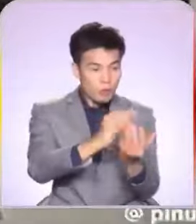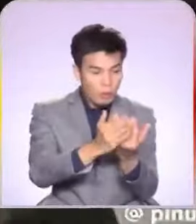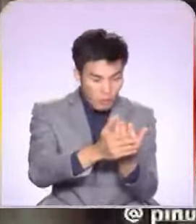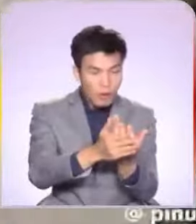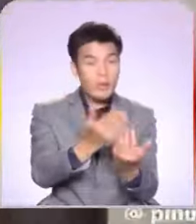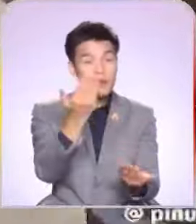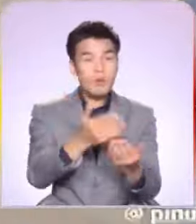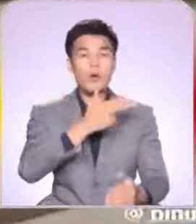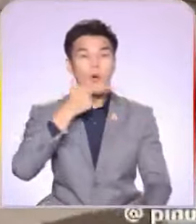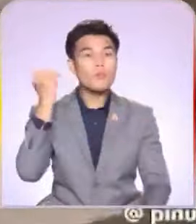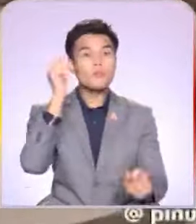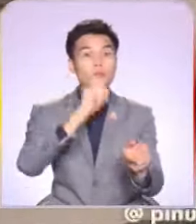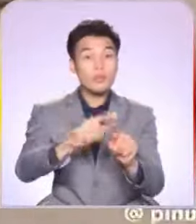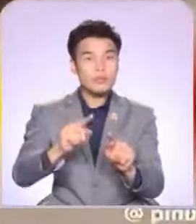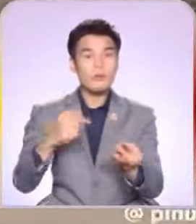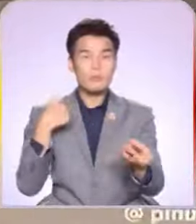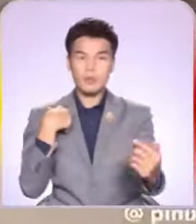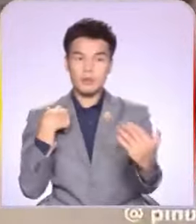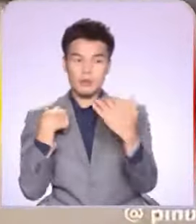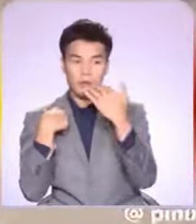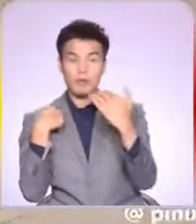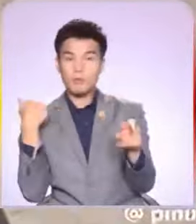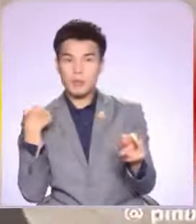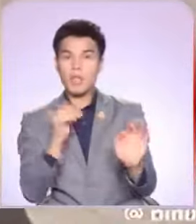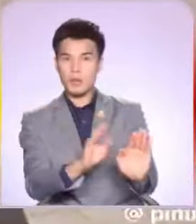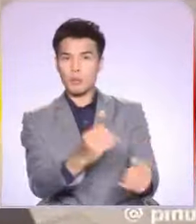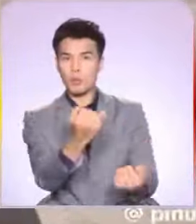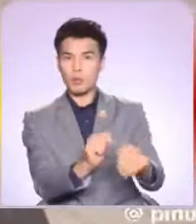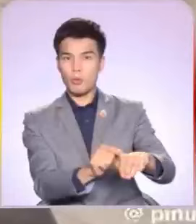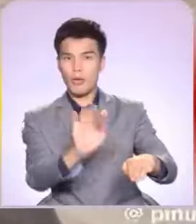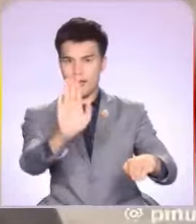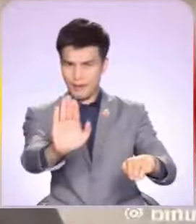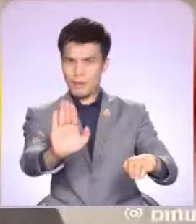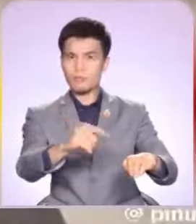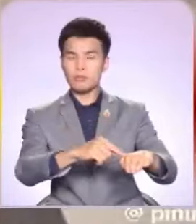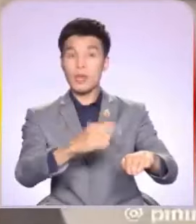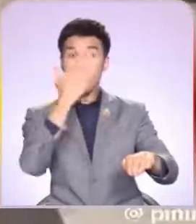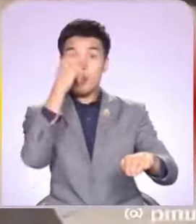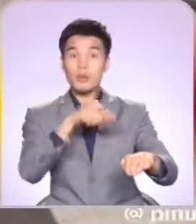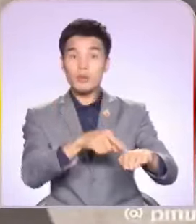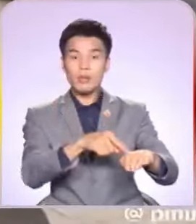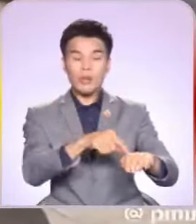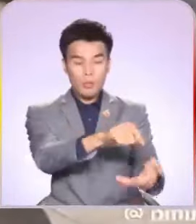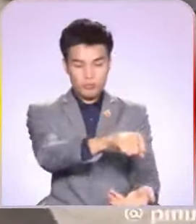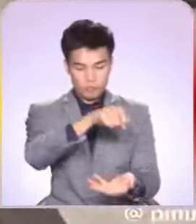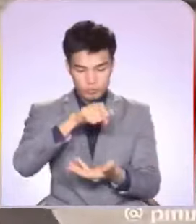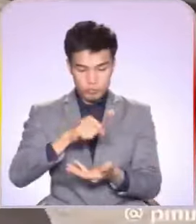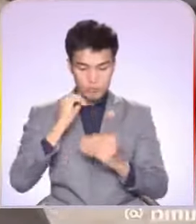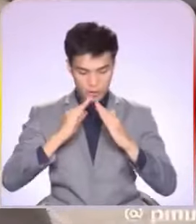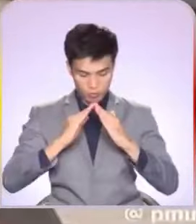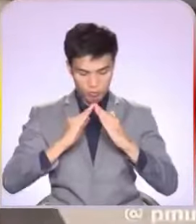คะหรือว่าขนมอะไรที่มันค่อนข้างจะมีกลิ่นเนี่ยอย่าเก็บเอาไว้ในรถแบบนี้หรือแม้แต่บางทีเอาขึ้นมาไว้บริเวณ